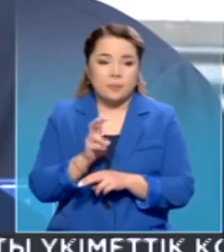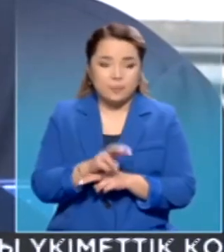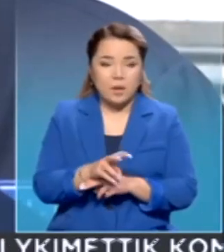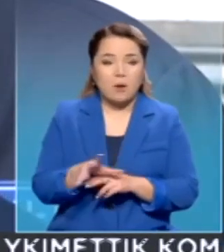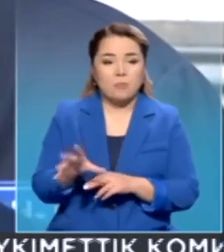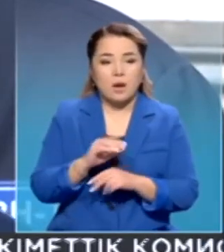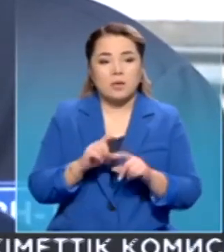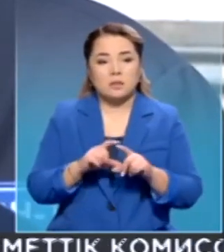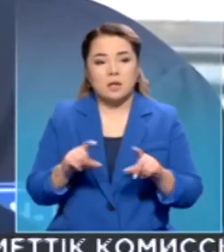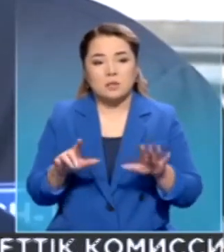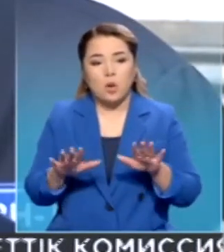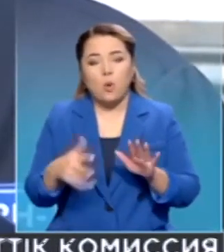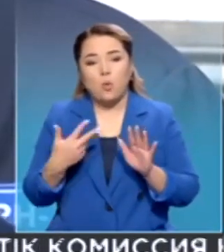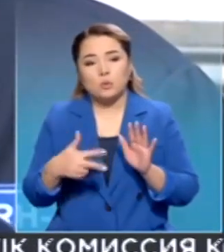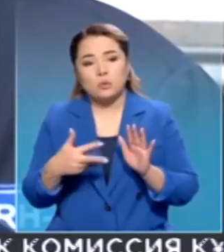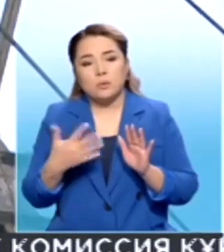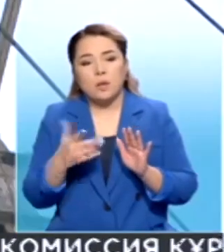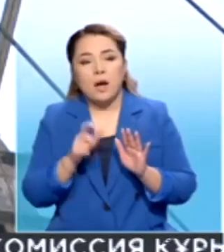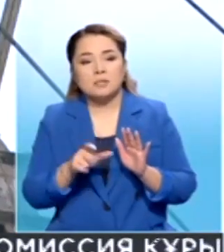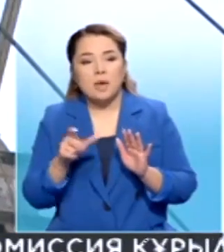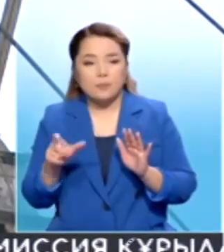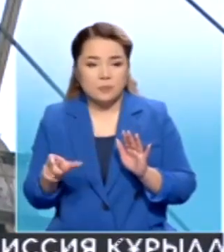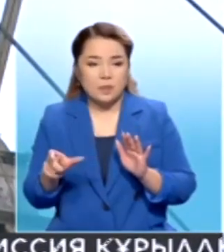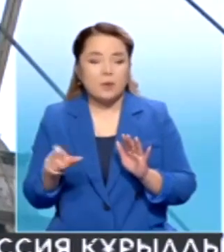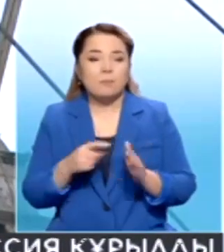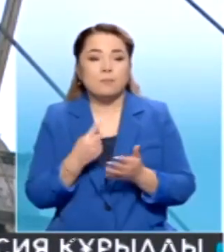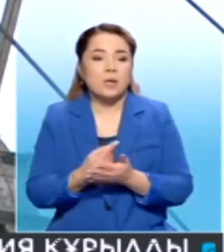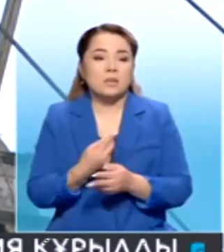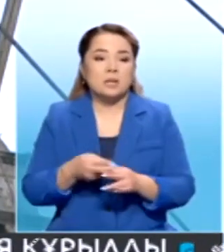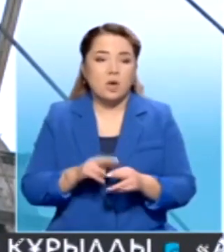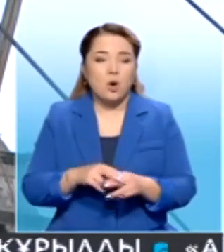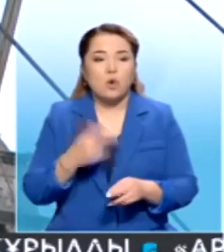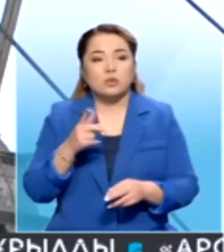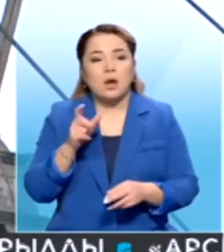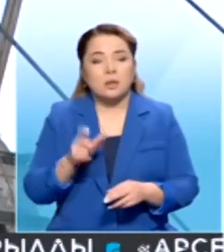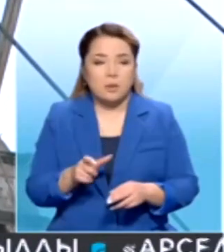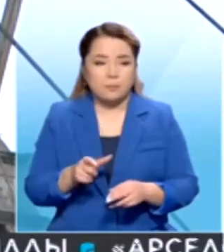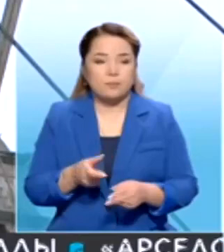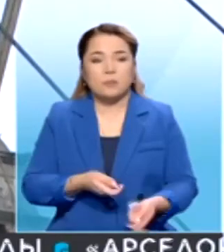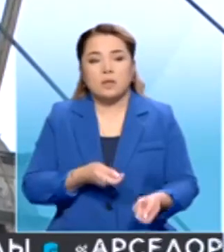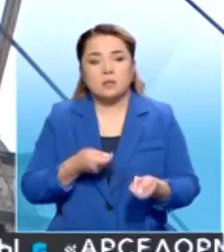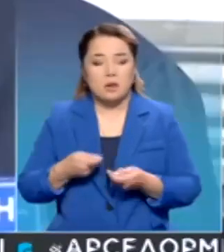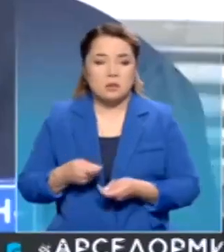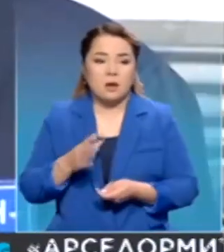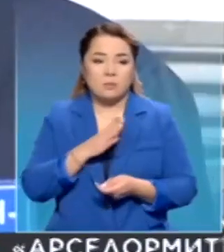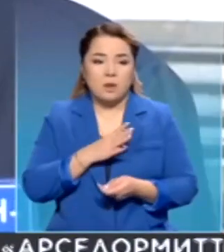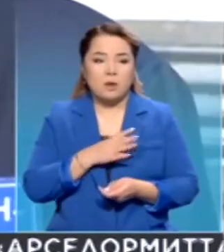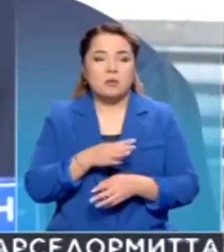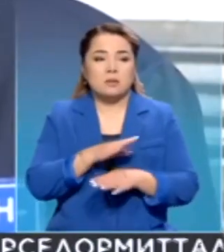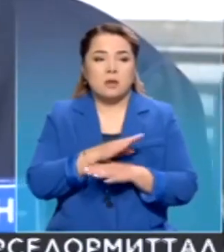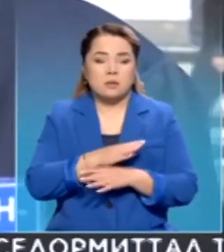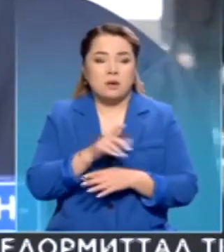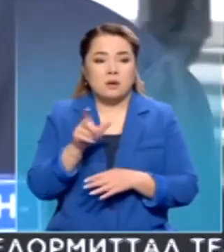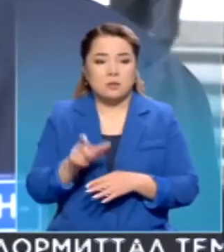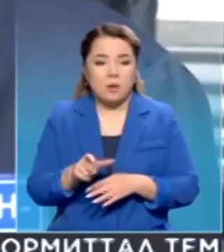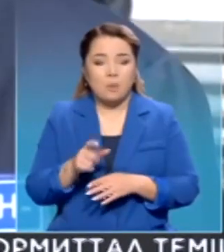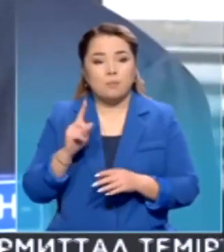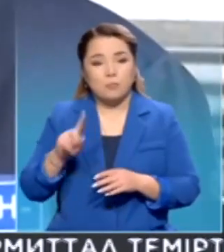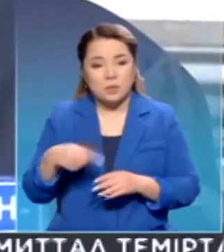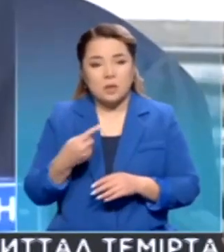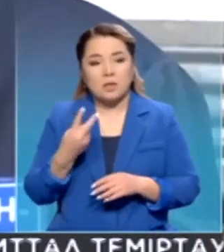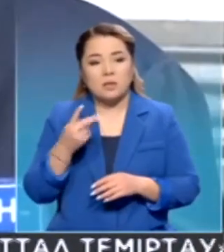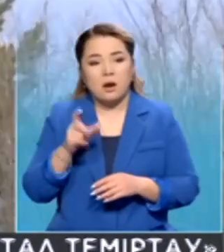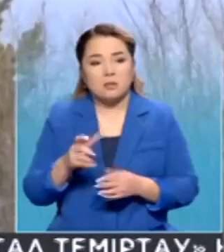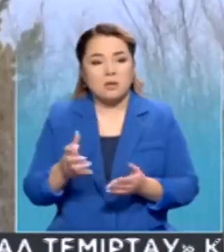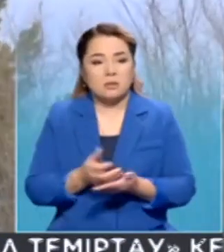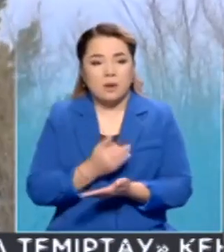Барлығы санаңда кеті 30-35 адам. Ең бірінші үш адамды таптық. Мерт болған кеті бір сағаттан кейін қалған екі